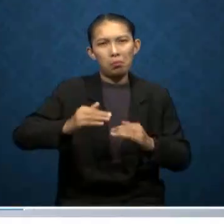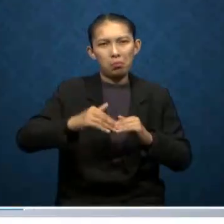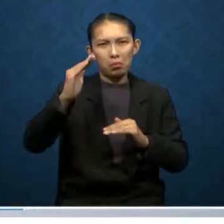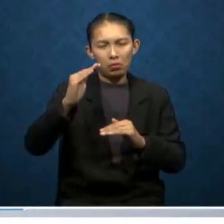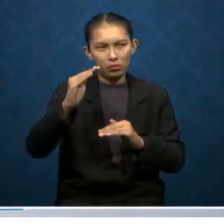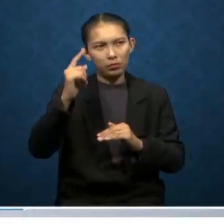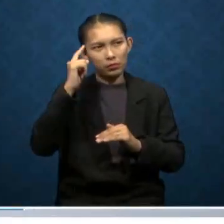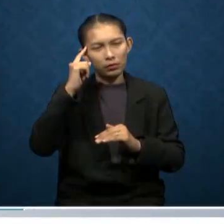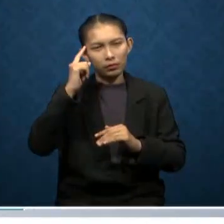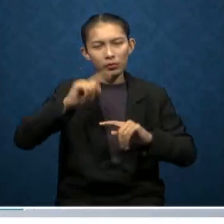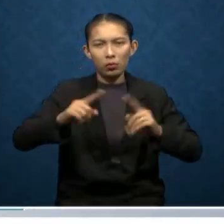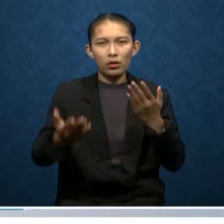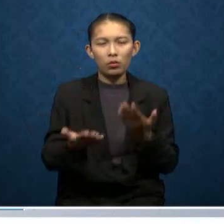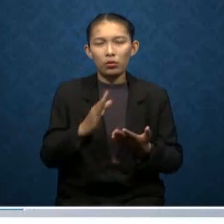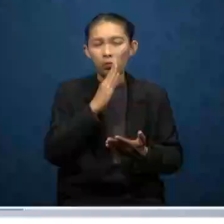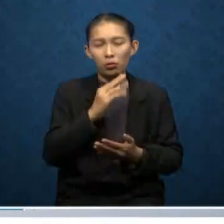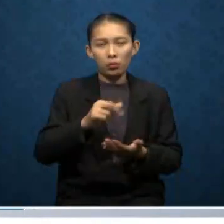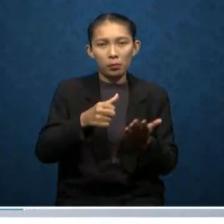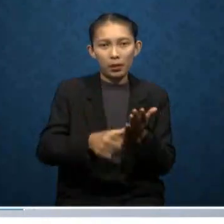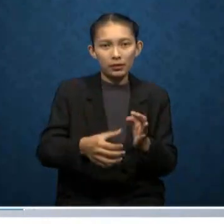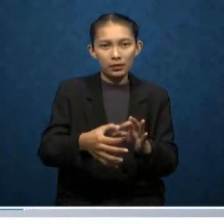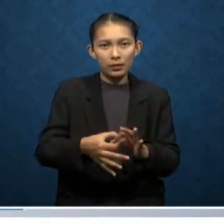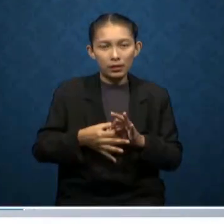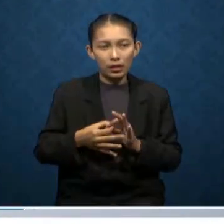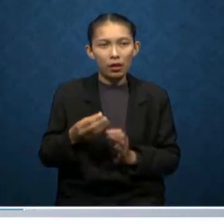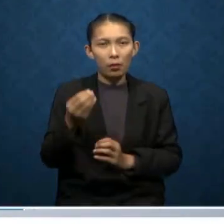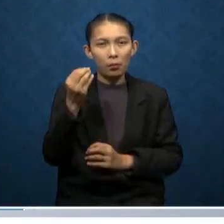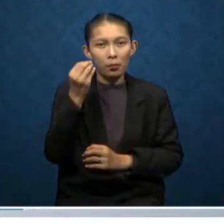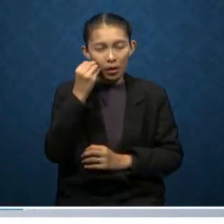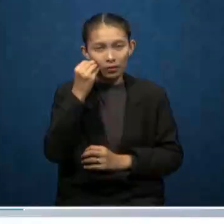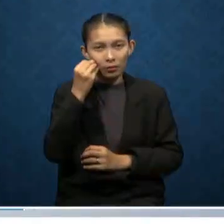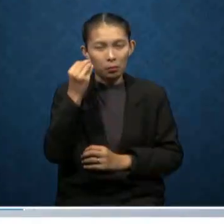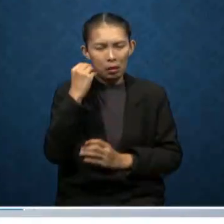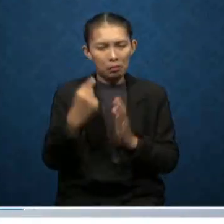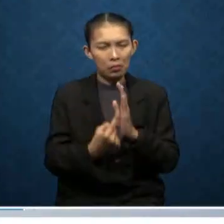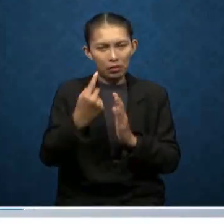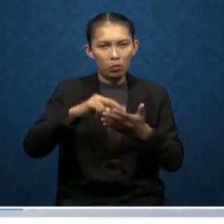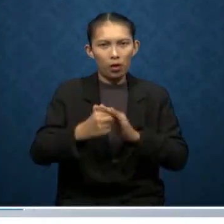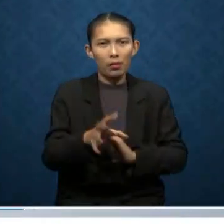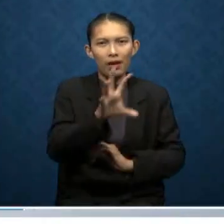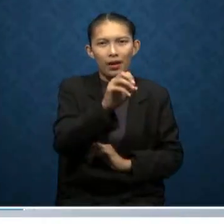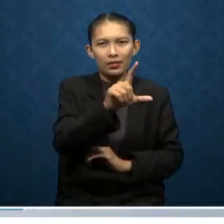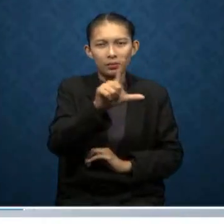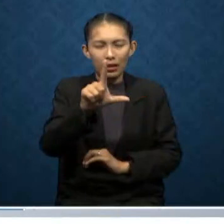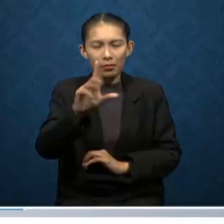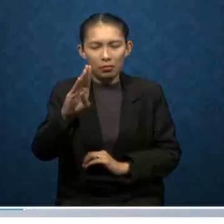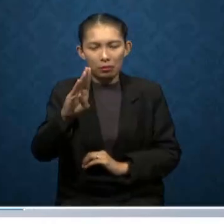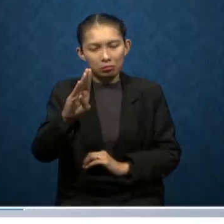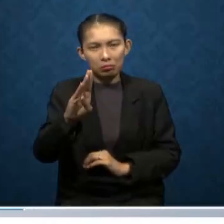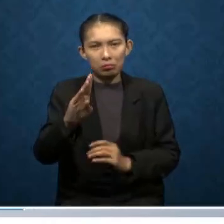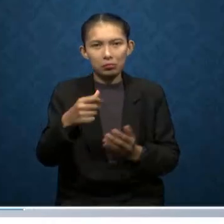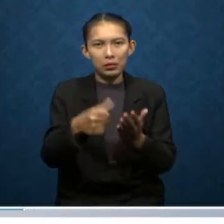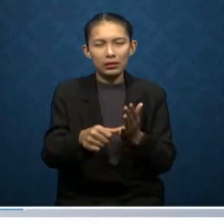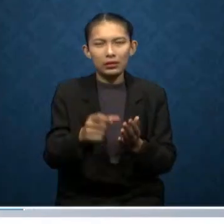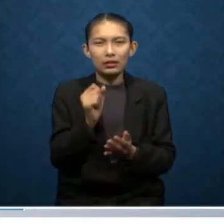ารยกเว็ผัสีที่อยู่อาศัยปที่เรีกวบานหงหลักห hides 50 ลานบาแรก ไม่ต้องเสยผัสีซึปเด็ี้